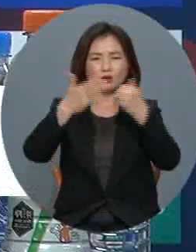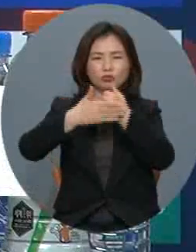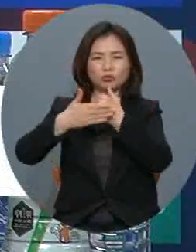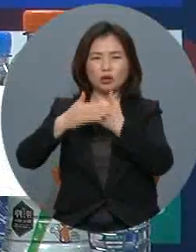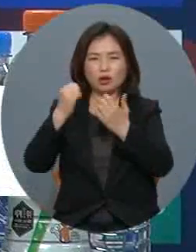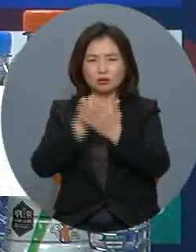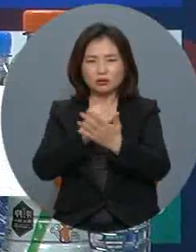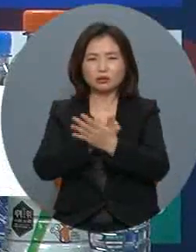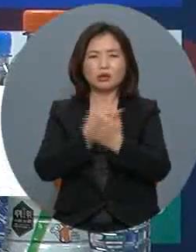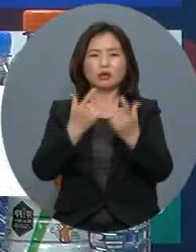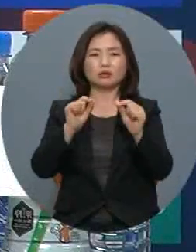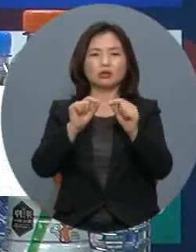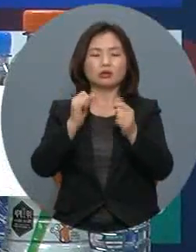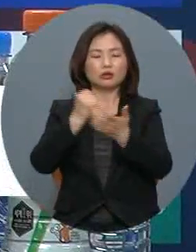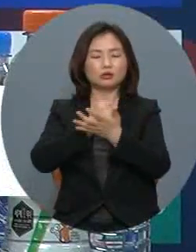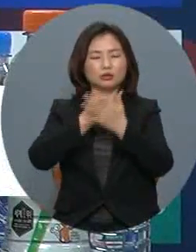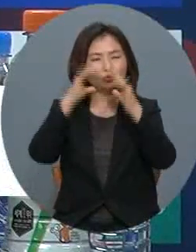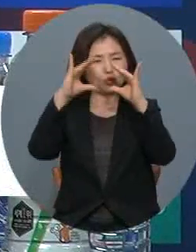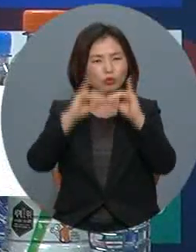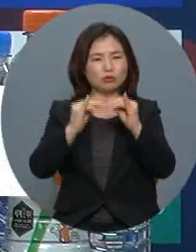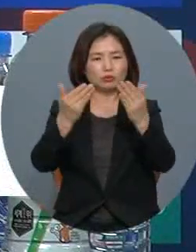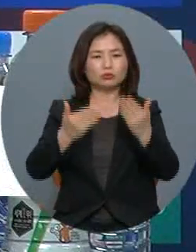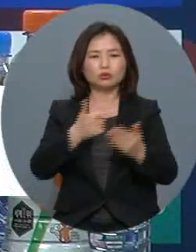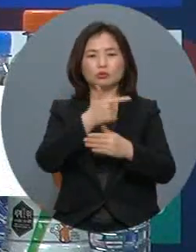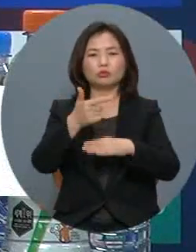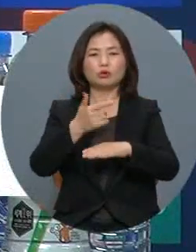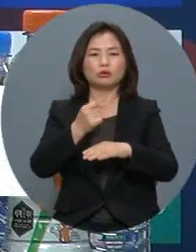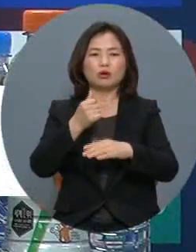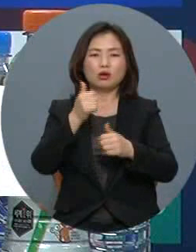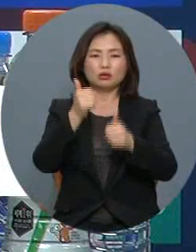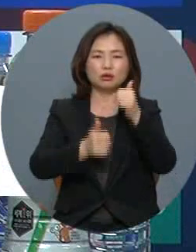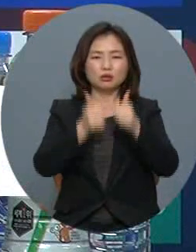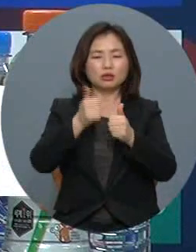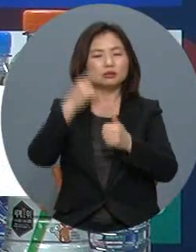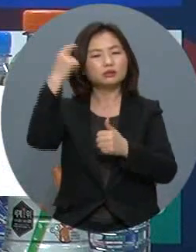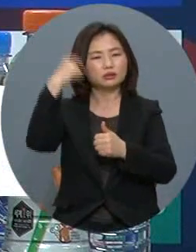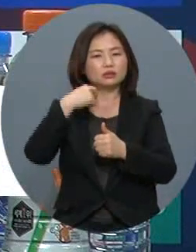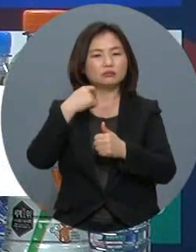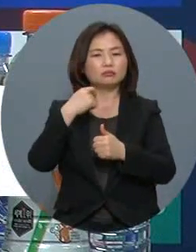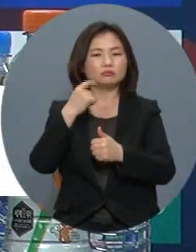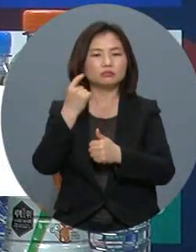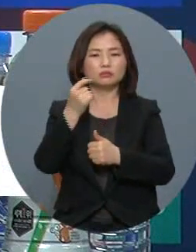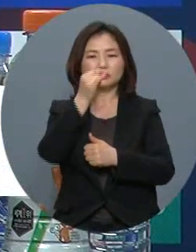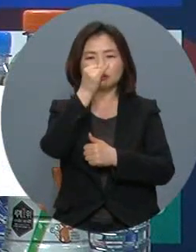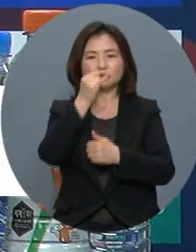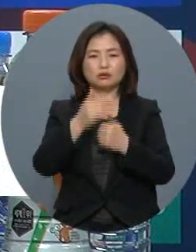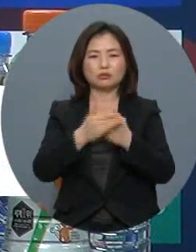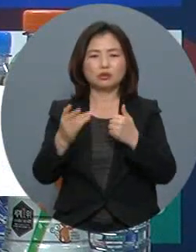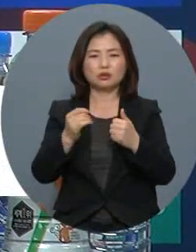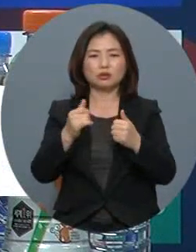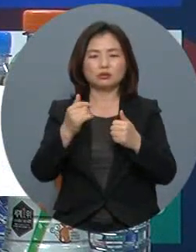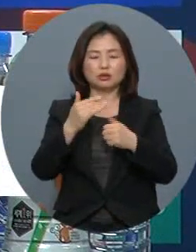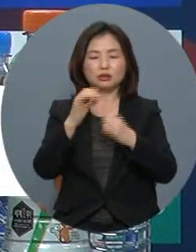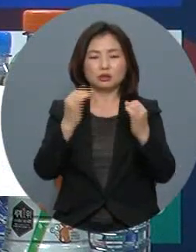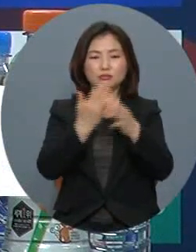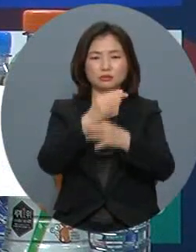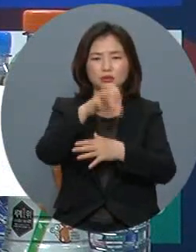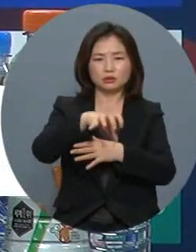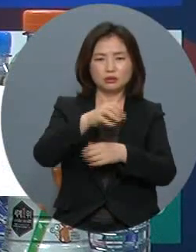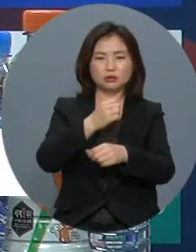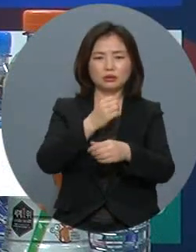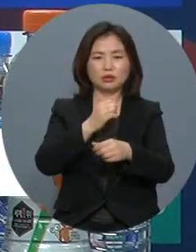아쉬울 때마다 같이 아쉬워해 주시고 해서 너무 또 아 정말 이제 경기를 하는구나라는 좀 느낌이 들었고 즉시 홈에서